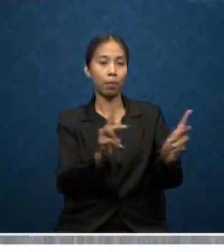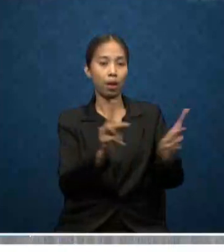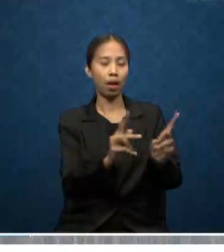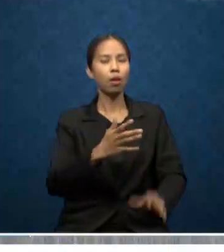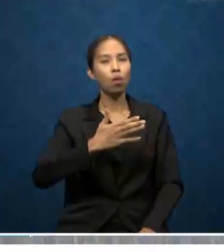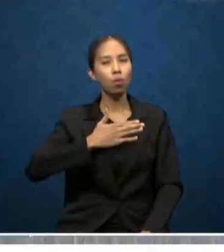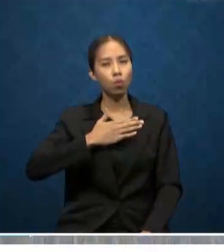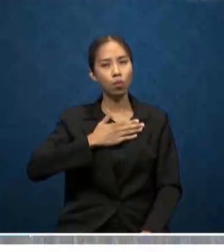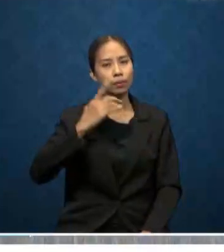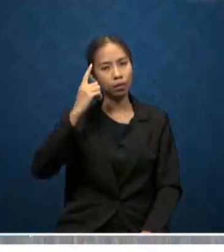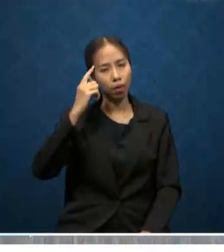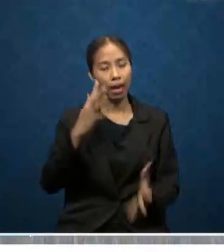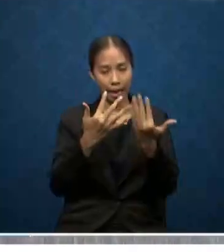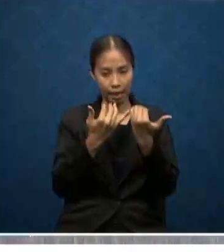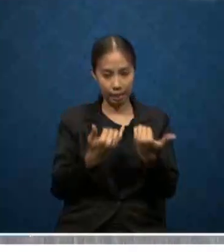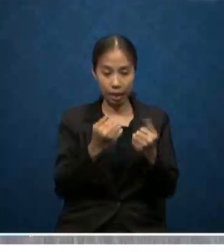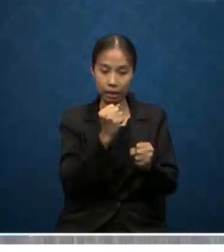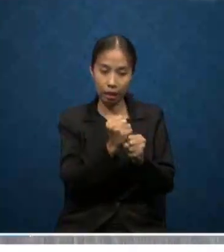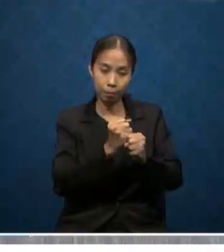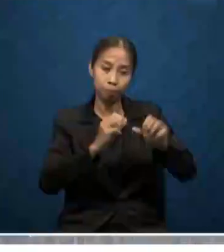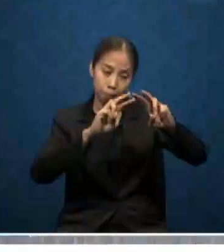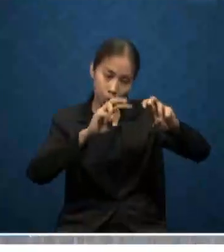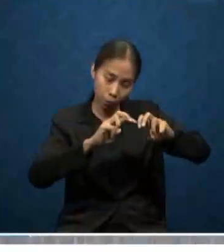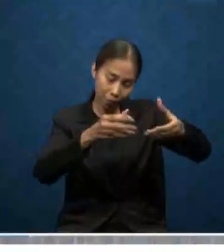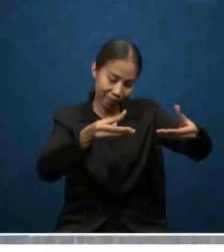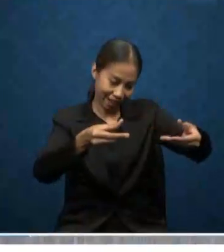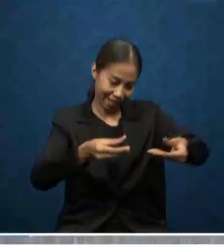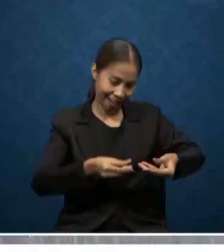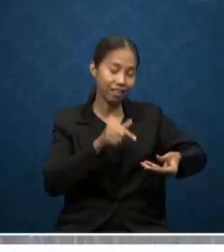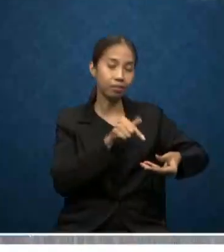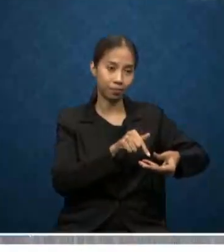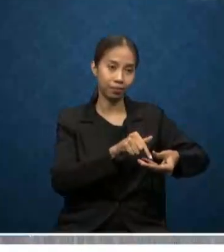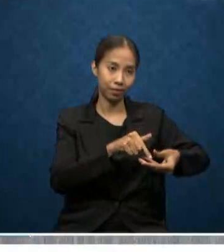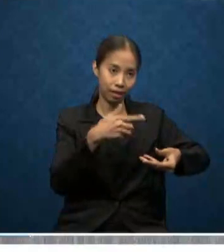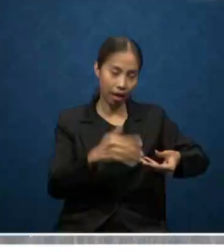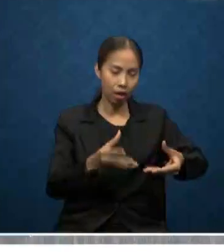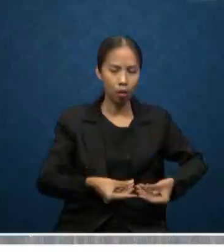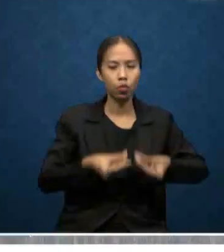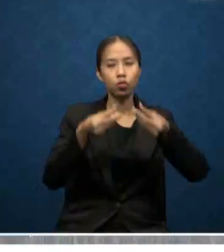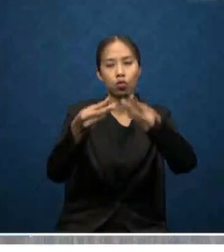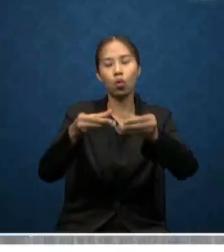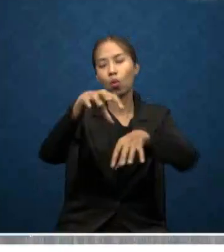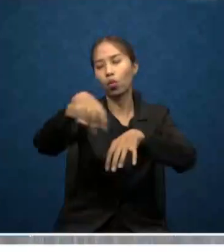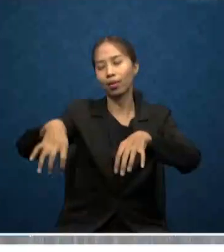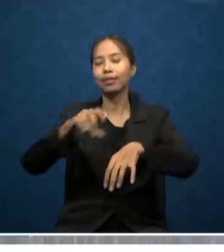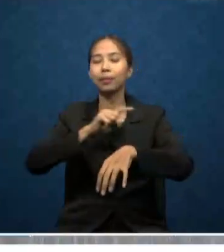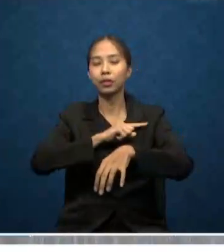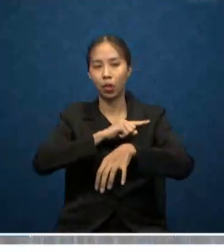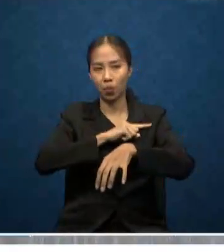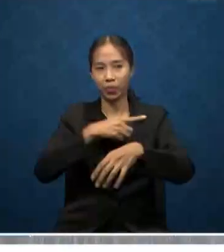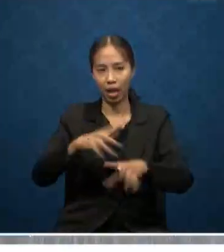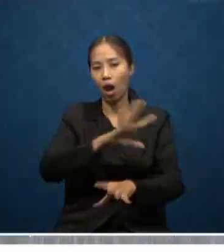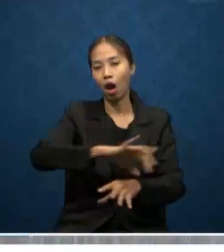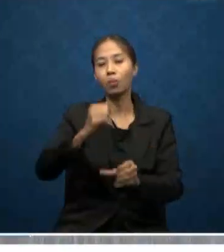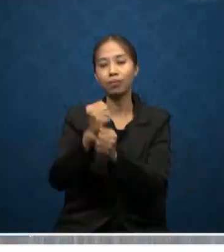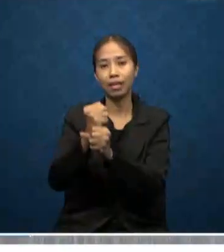คิดว่าทำรายงานพิจารณาศึกษาเรื่องนี้แล้วส่งไปงานที่ส่งไปกับหน่วยงานที่เกี่ยวข้องแล้วหน่วยงานที่เกี่ยวข้องนำไปปฏิบั